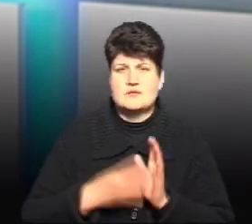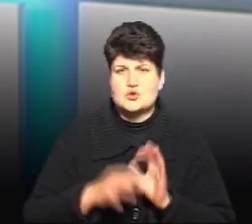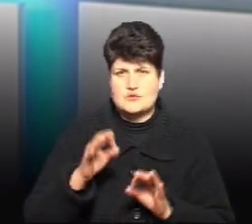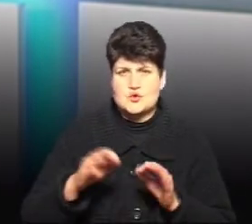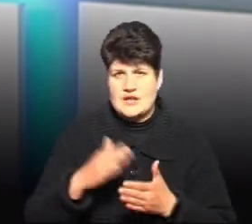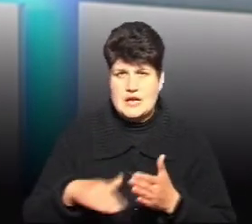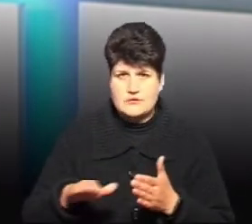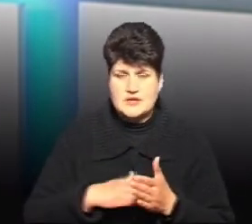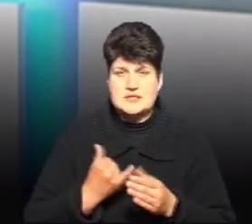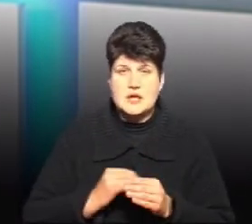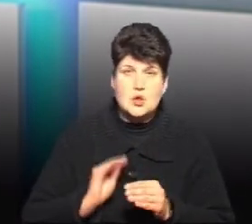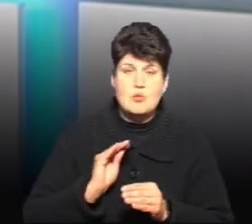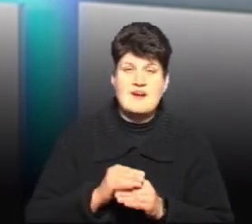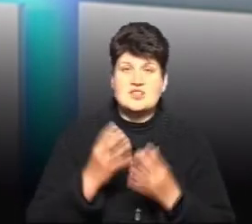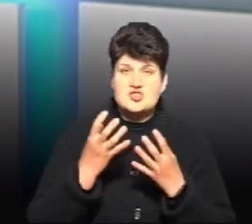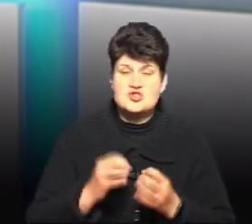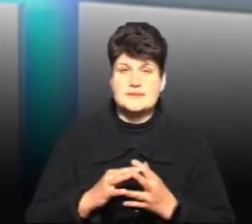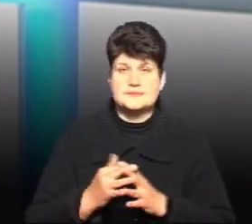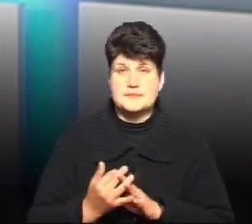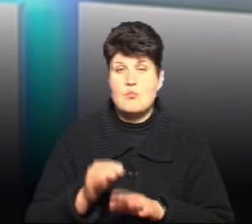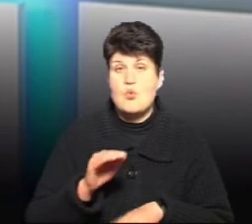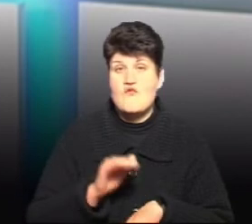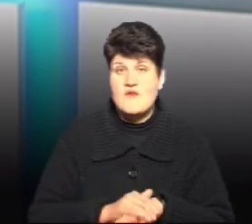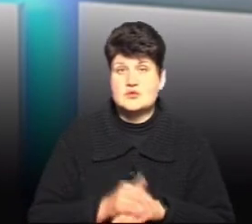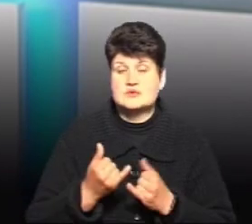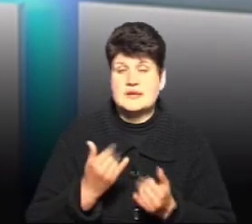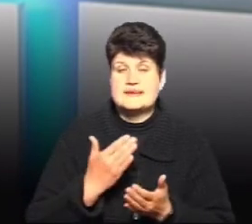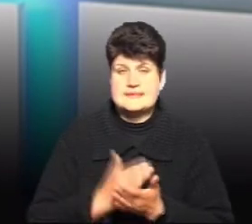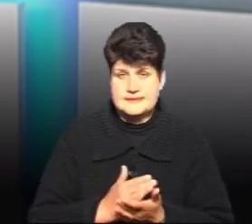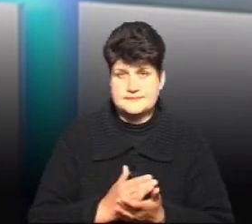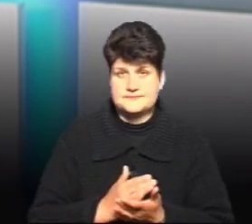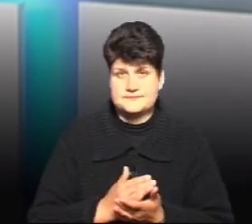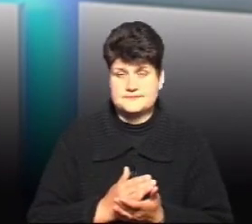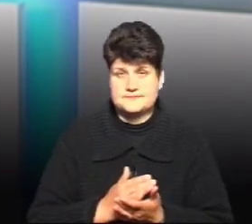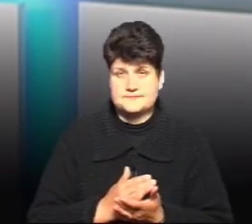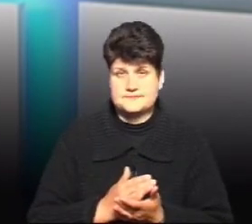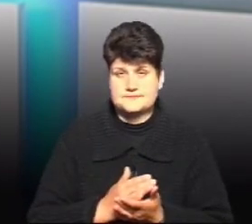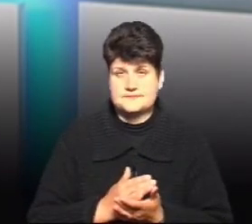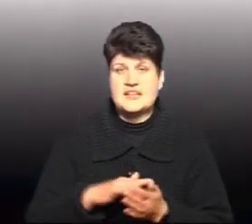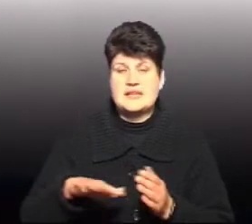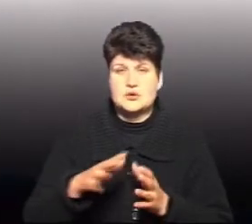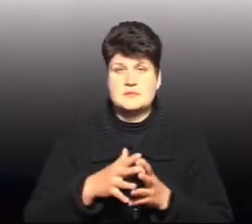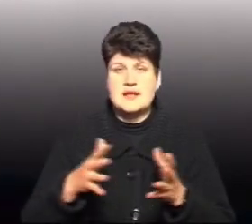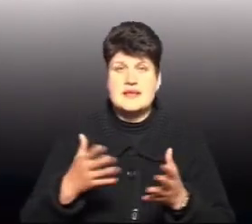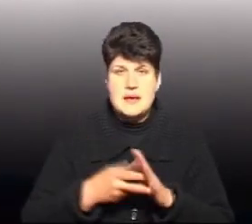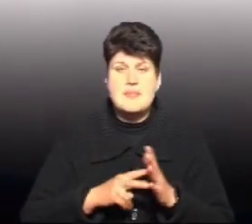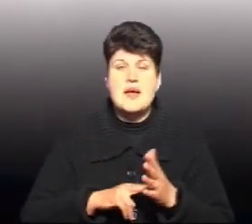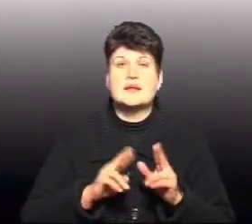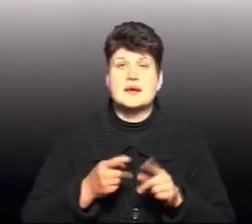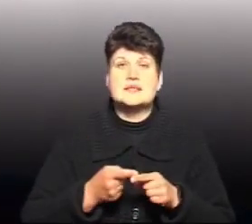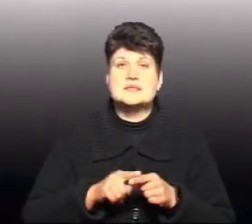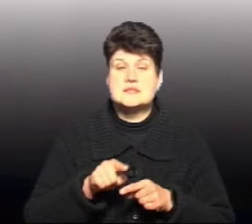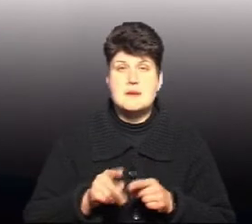ще населені пункти, і по факту зараз вони є. Тобто територія збільшилася. Чи є якісь плани, як з тим боротися взагалом? Що з ними робити, з